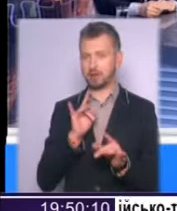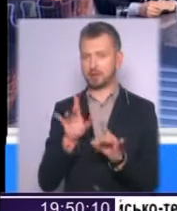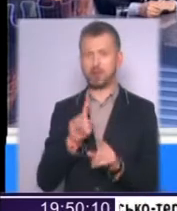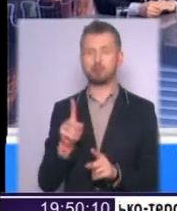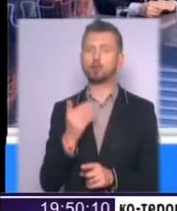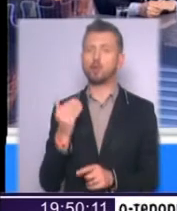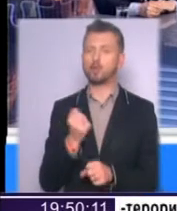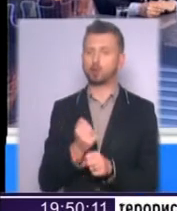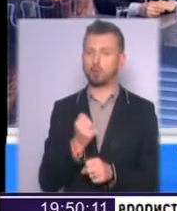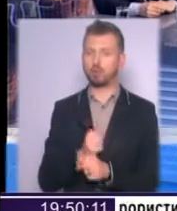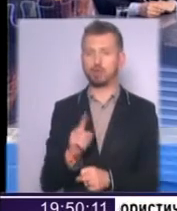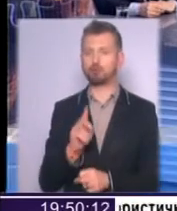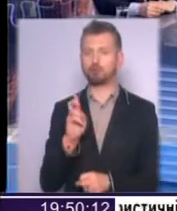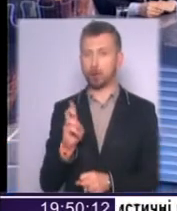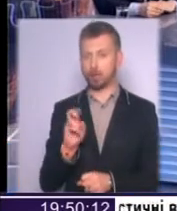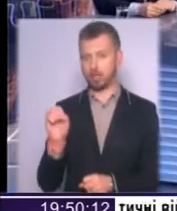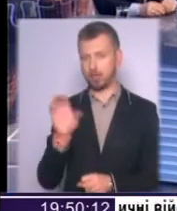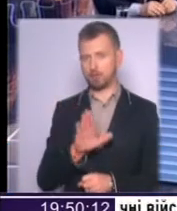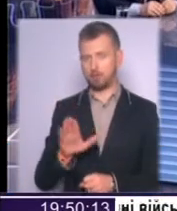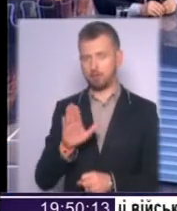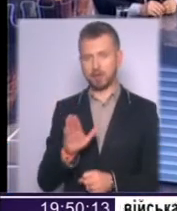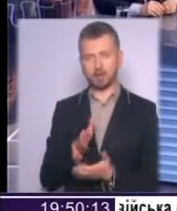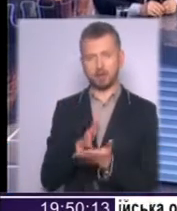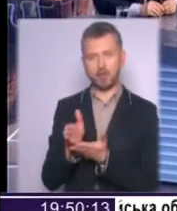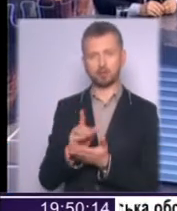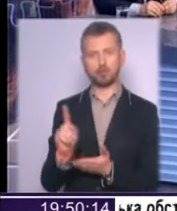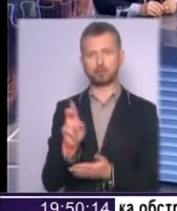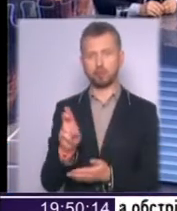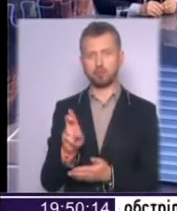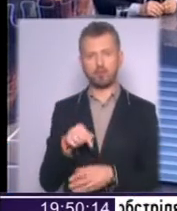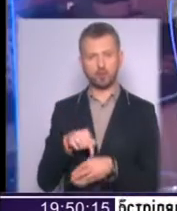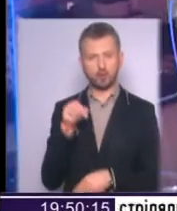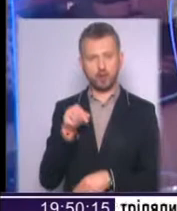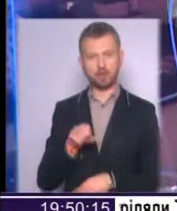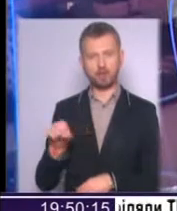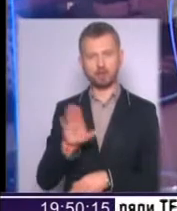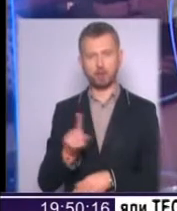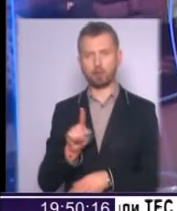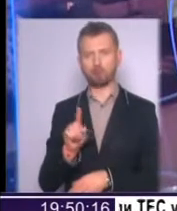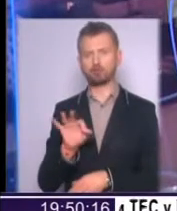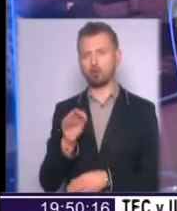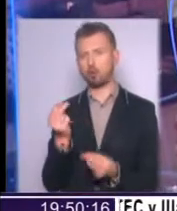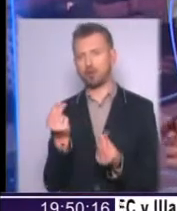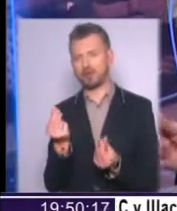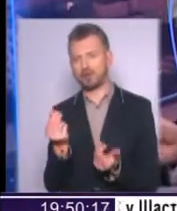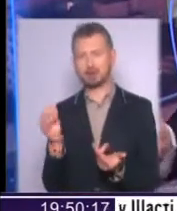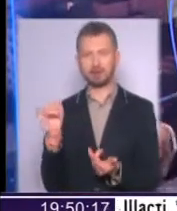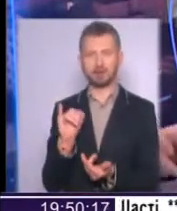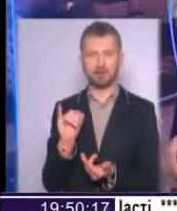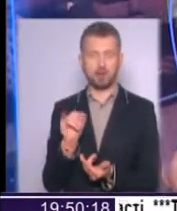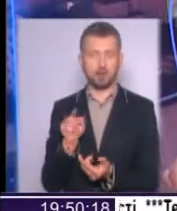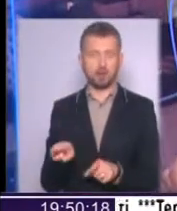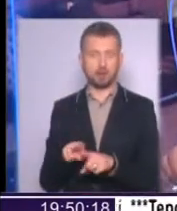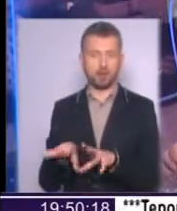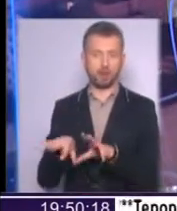ви зробили, щоб європейський вектор, щоб відчувалася Європа щодо цін? Ну, а то так